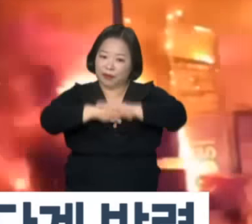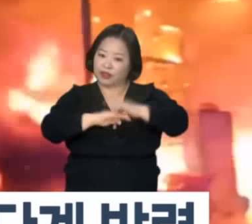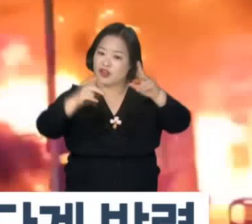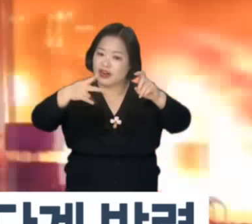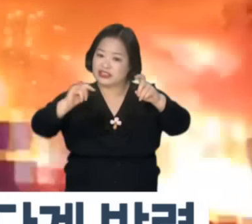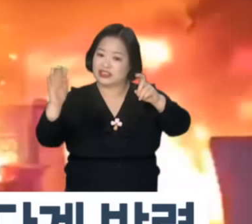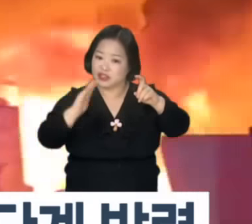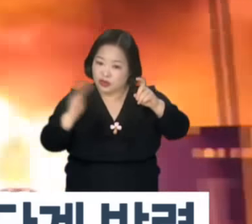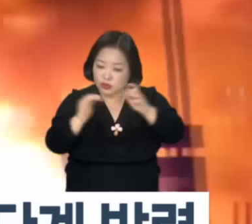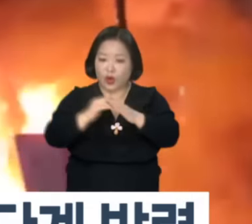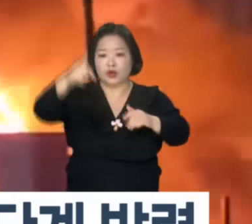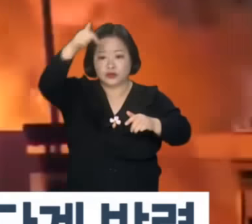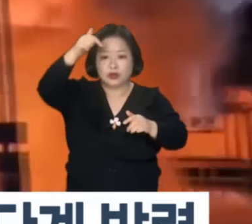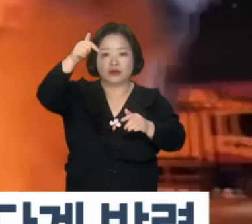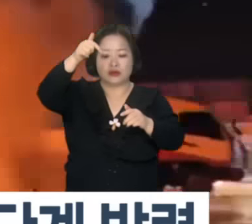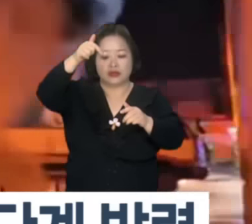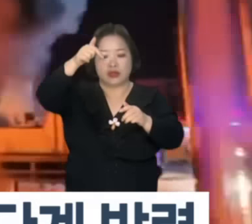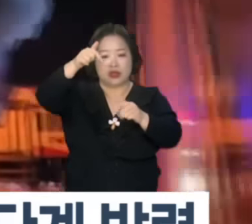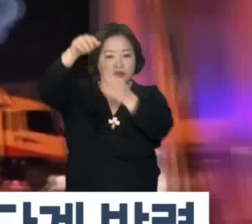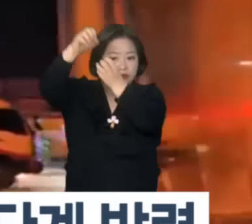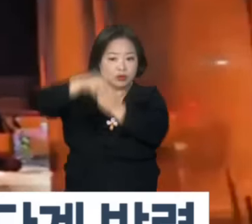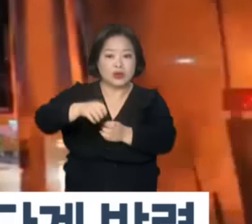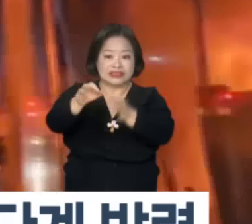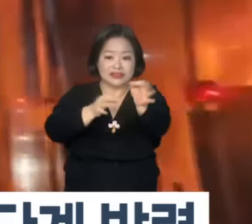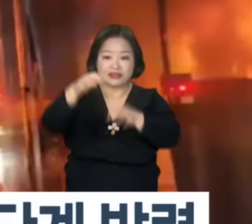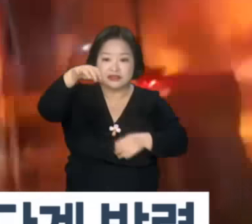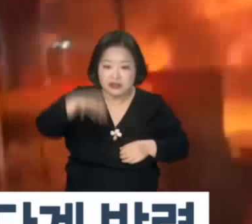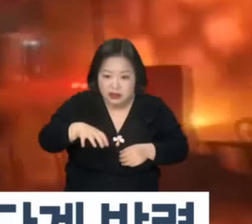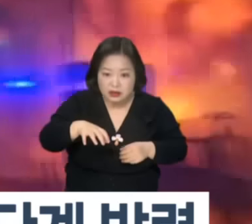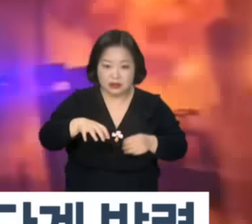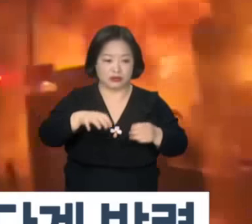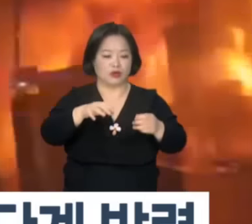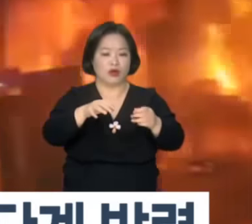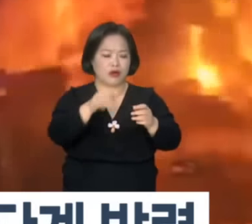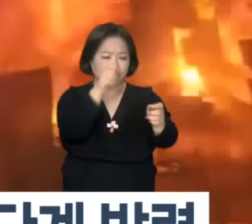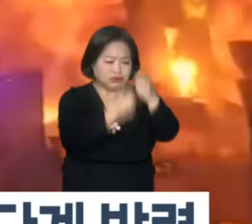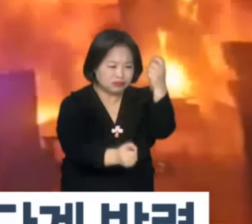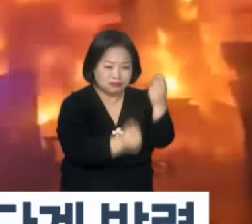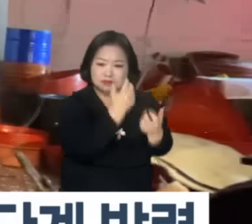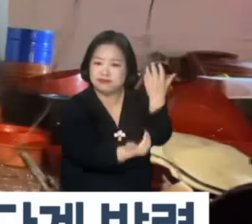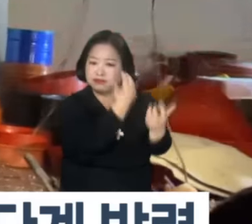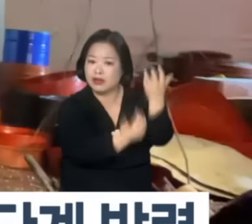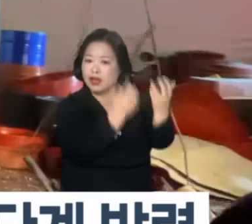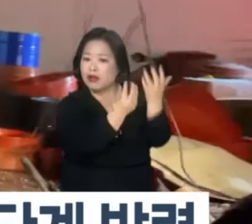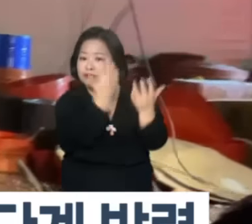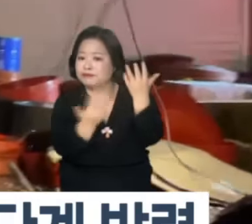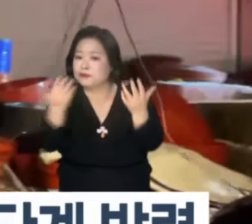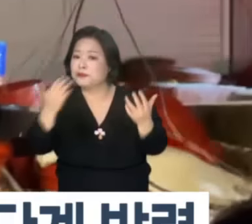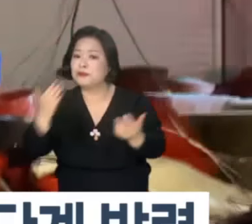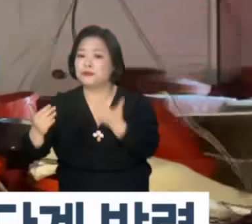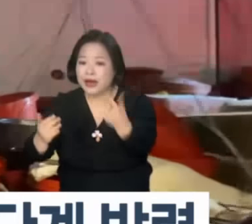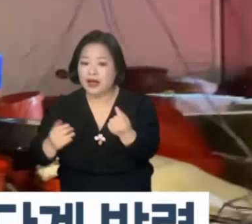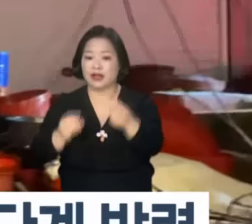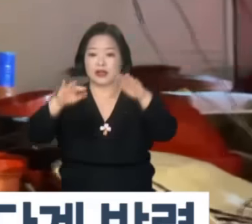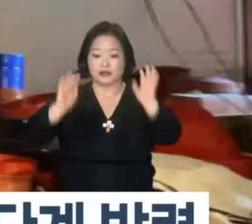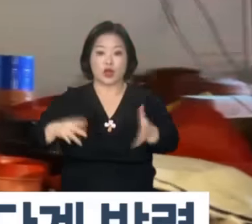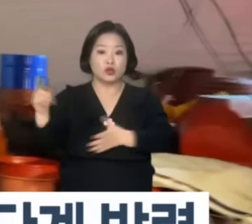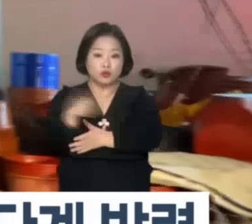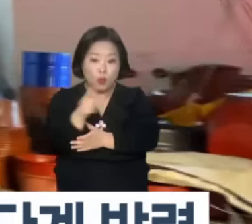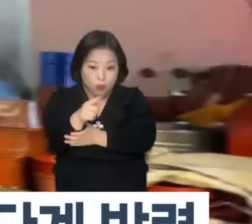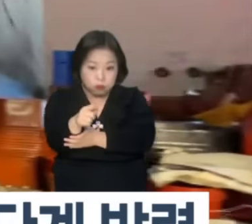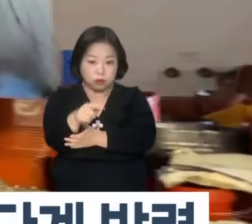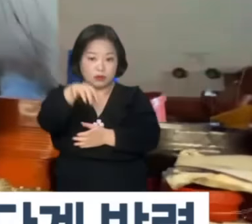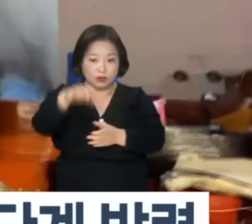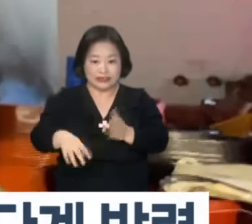충남 서천의 한 전통시장에서 시작된 불은 강한 바람을 타고 건물을 집어삼켰습니다. 소방당국은 대응 2단계를 발령하고